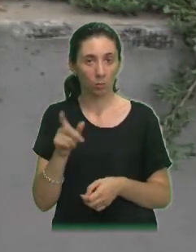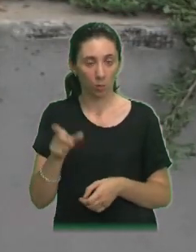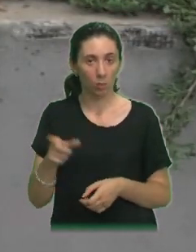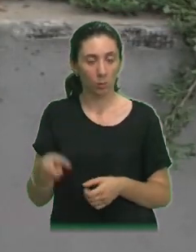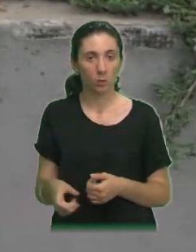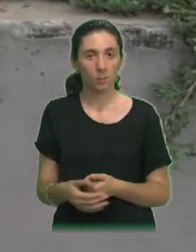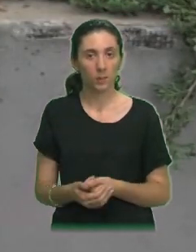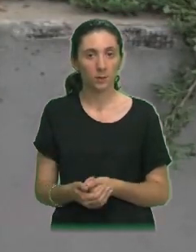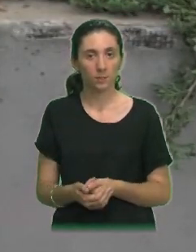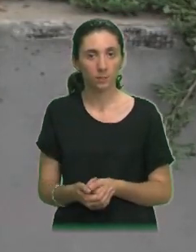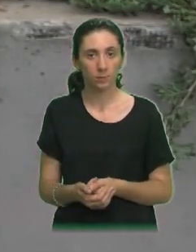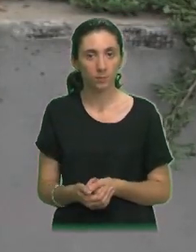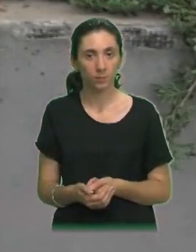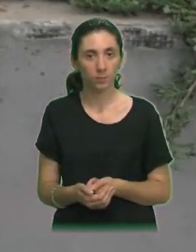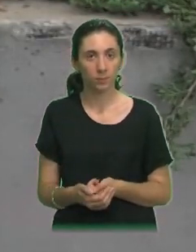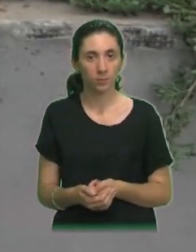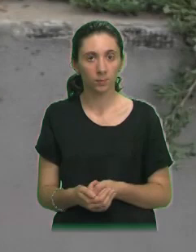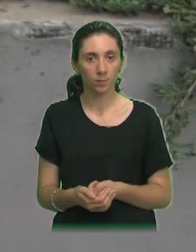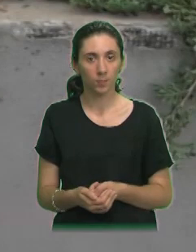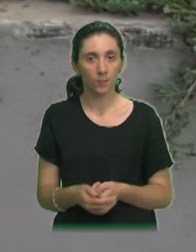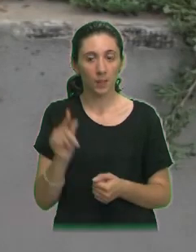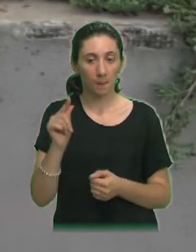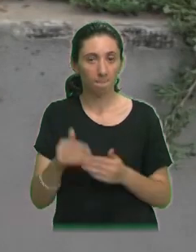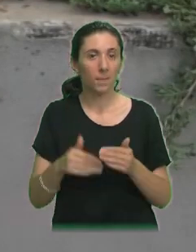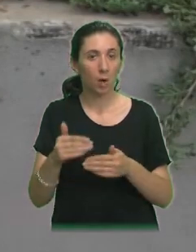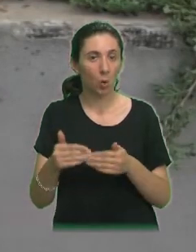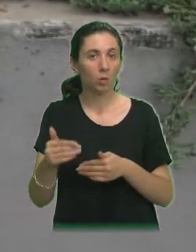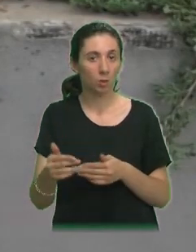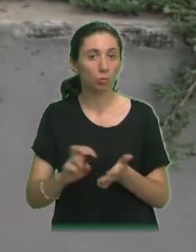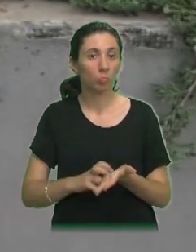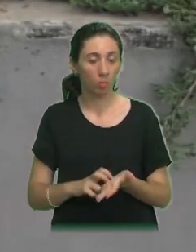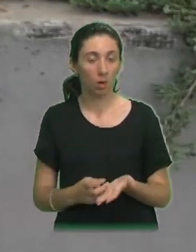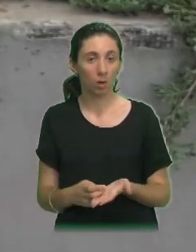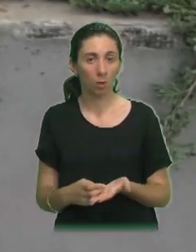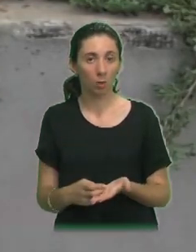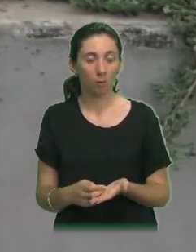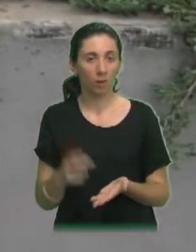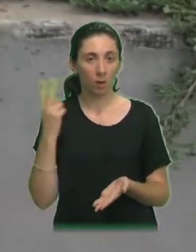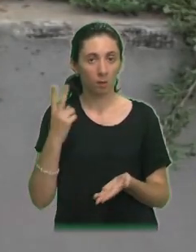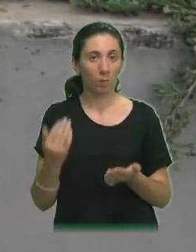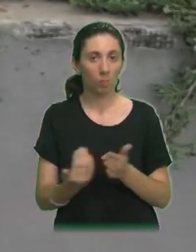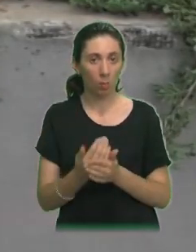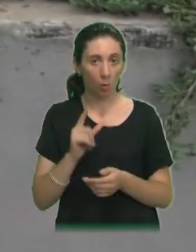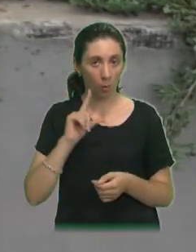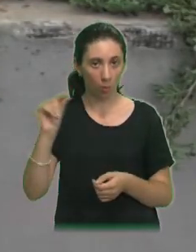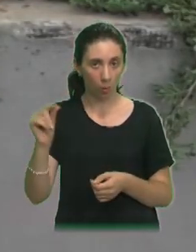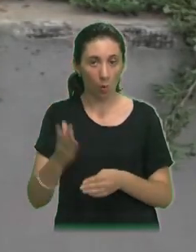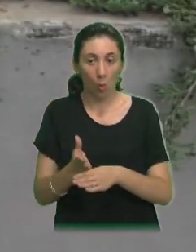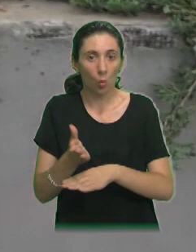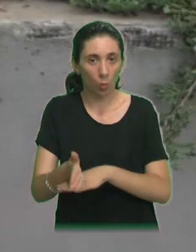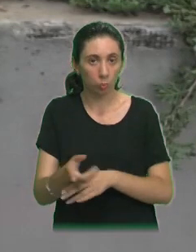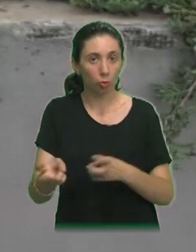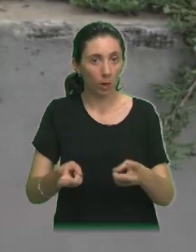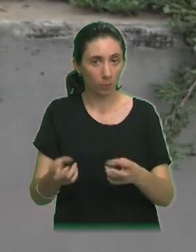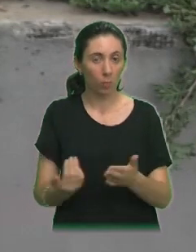Malo dalje planovi su naravno opet ići na ući u reprezentaciju, zaslužiti svoj status